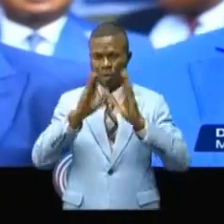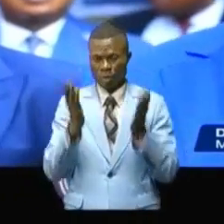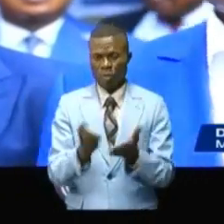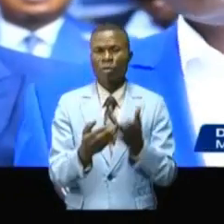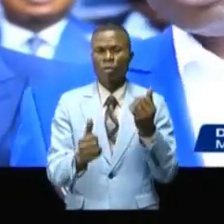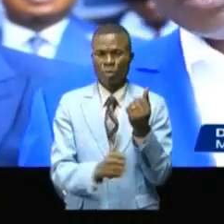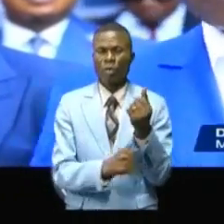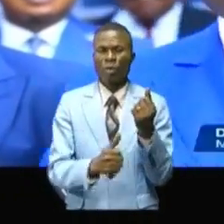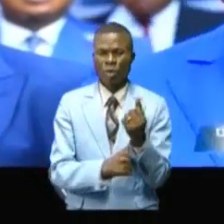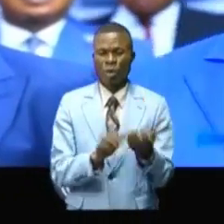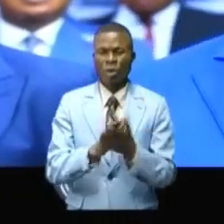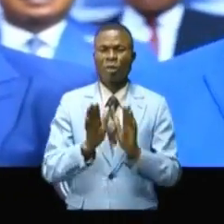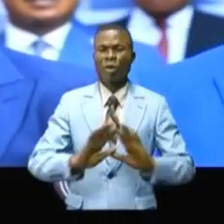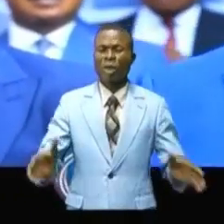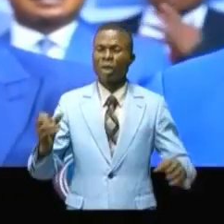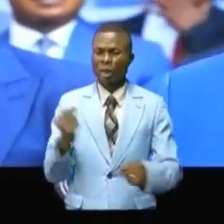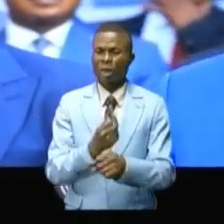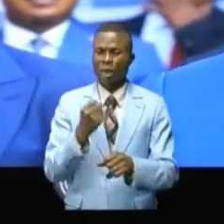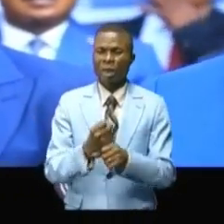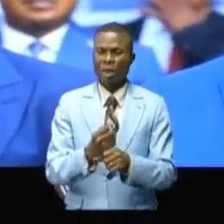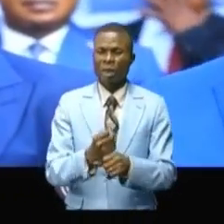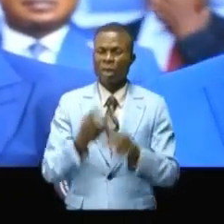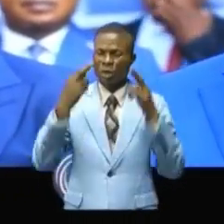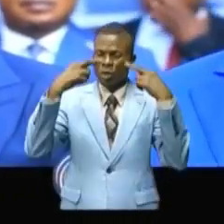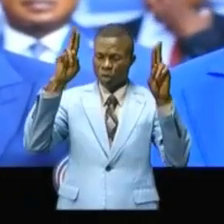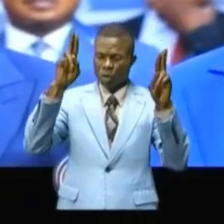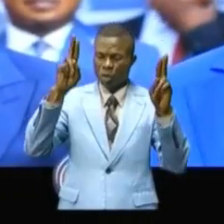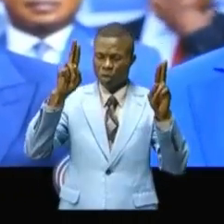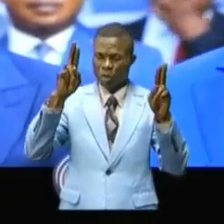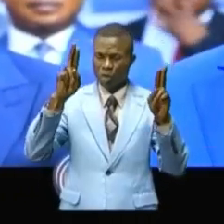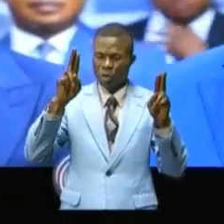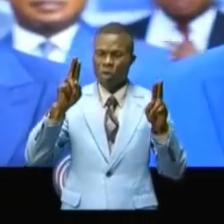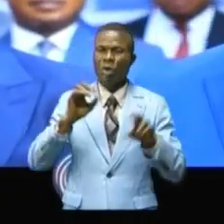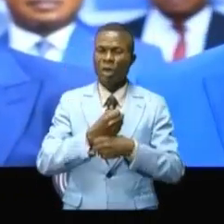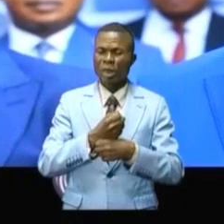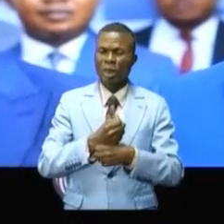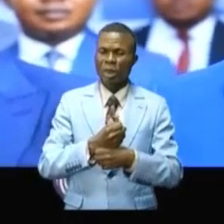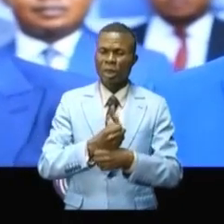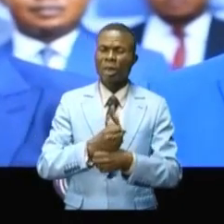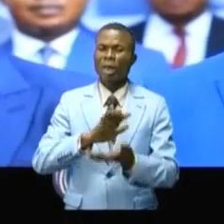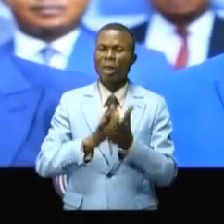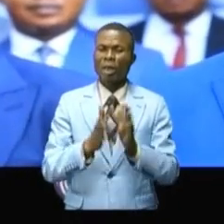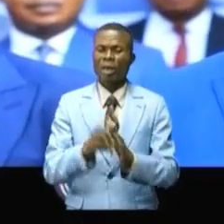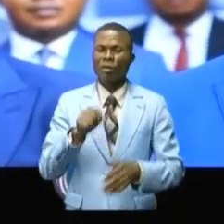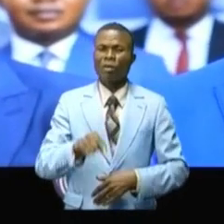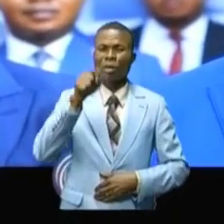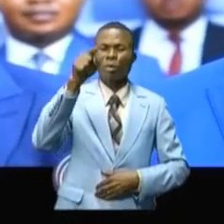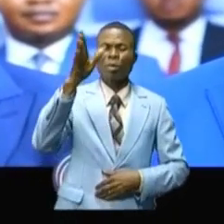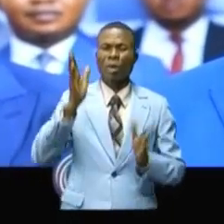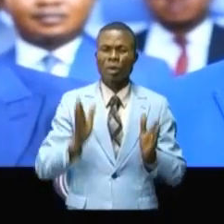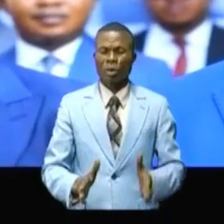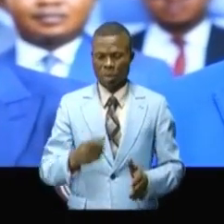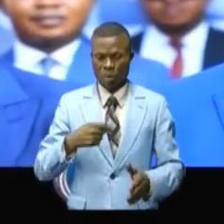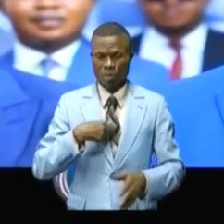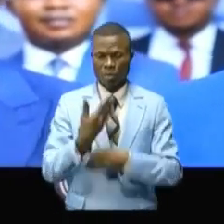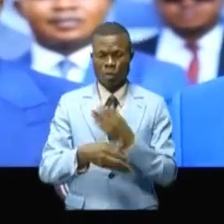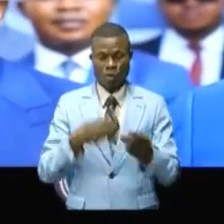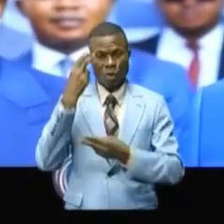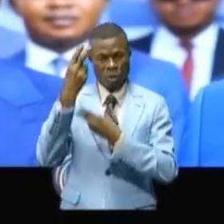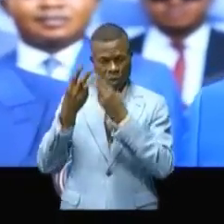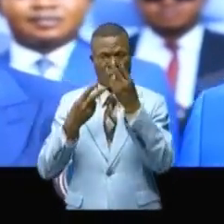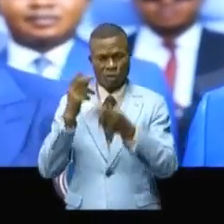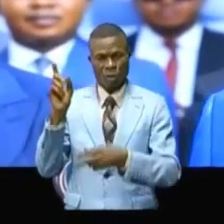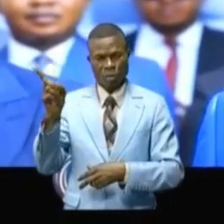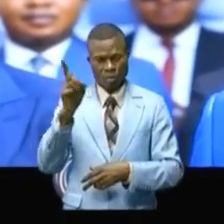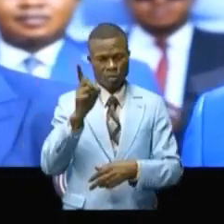soit en mesure de pouvoir travailler et atteindre cet objectif-là de créer des millionnaires. Et donc je suis en train de faire des tournées dans